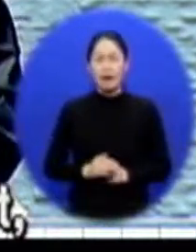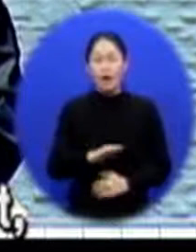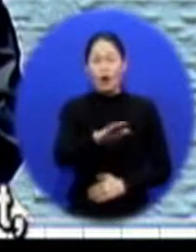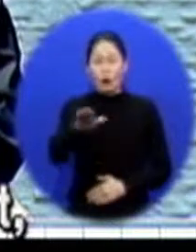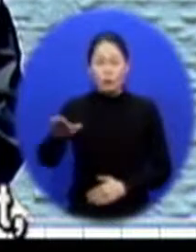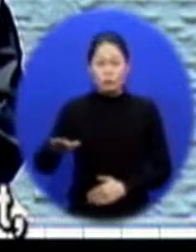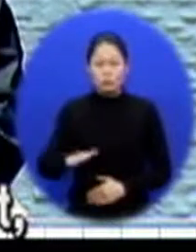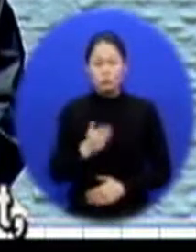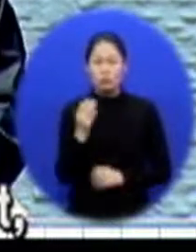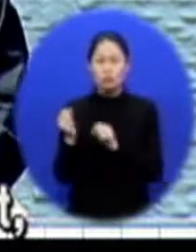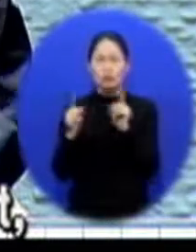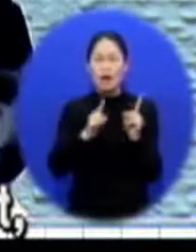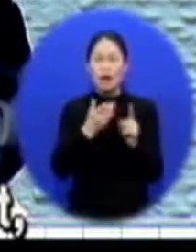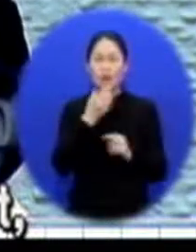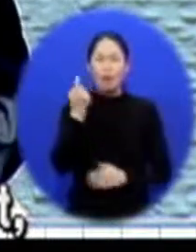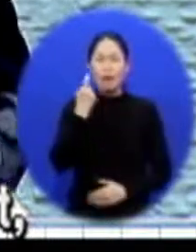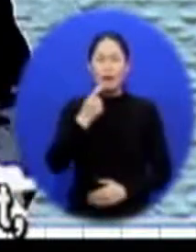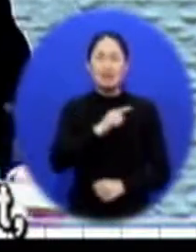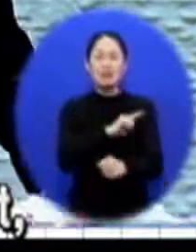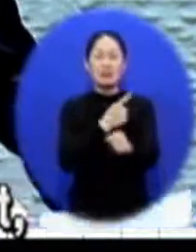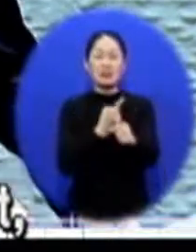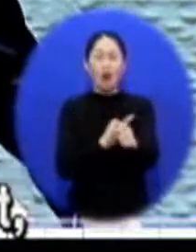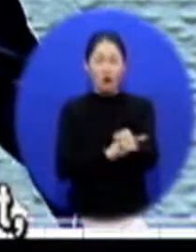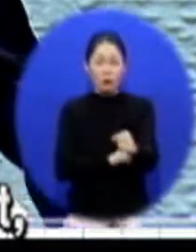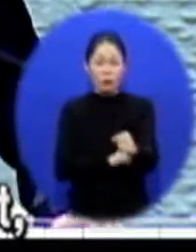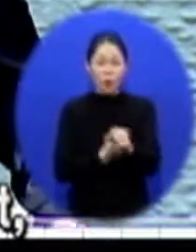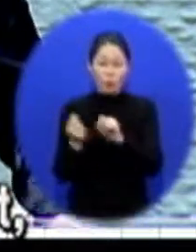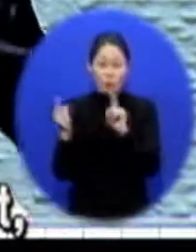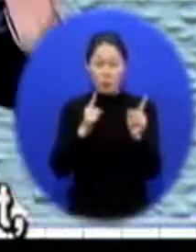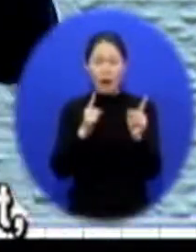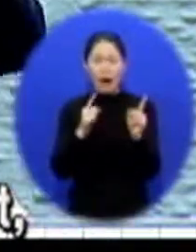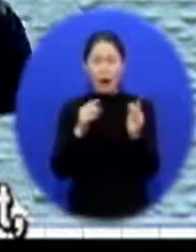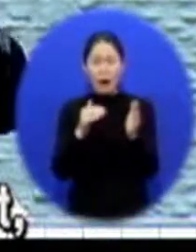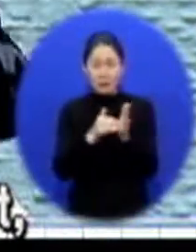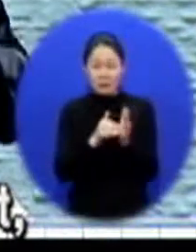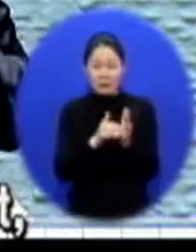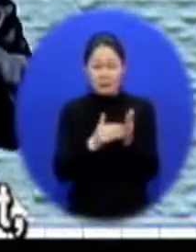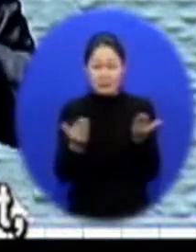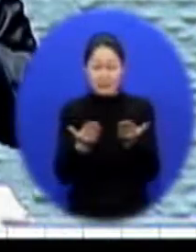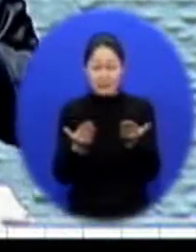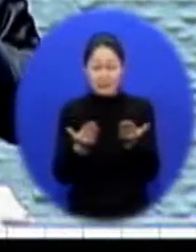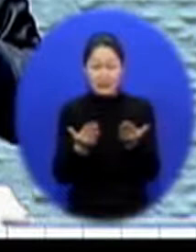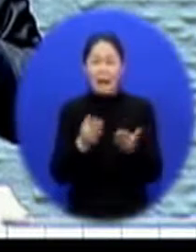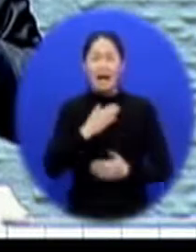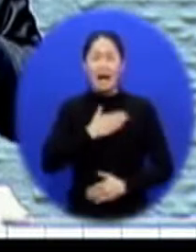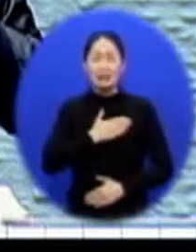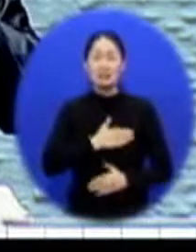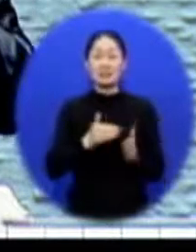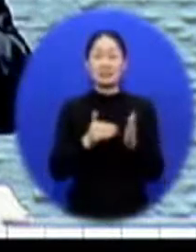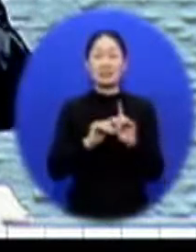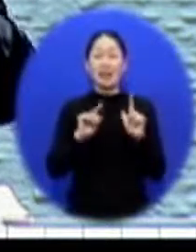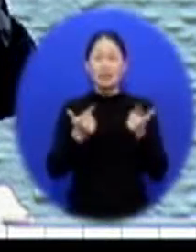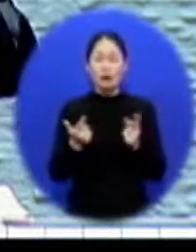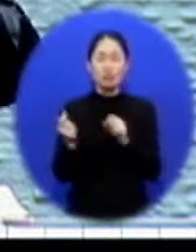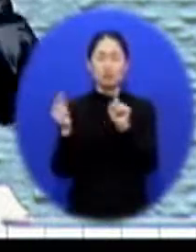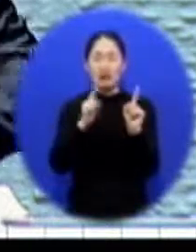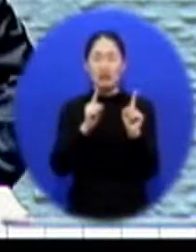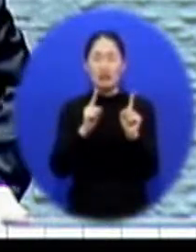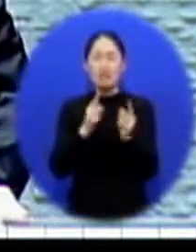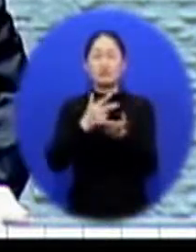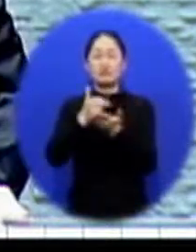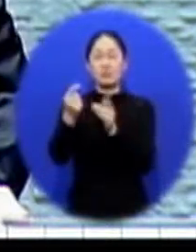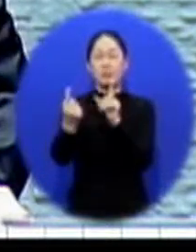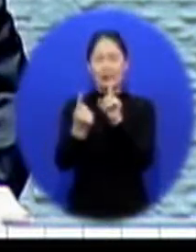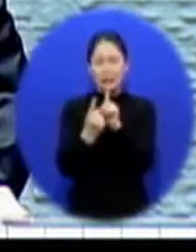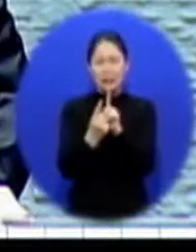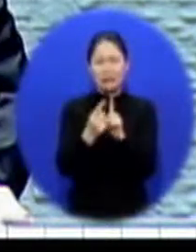여러분 부활의 복음의 능력은 부활 했다고 하는 사실을 아는데 있는 것이 아니고 부활의 주님을 만나는데